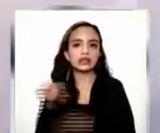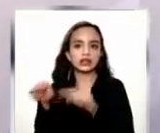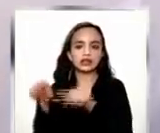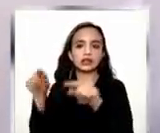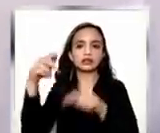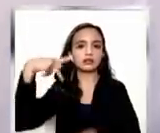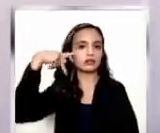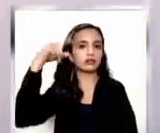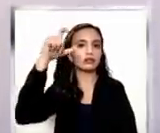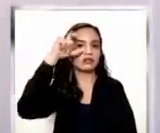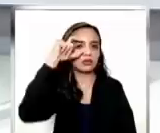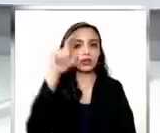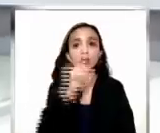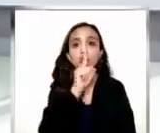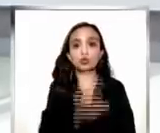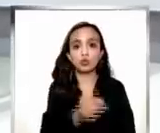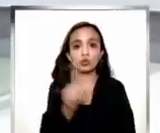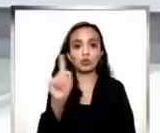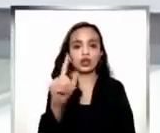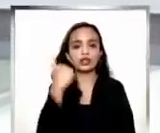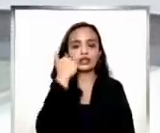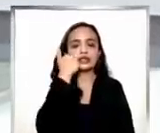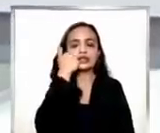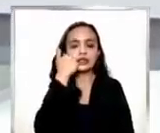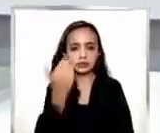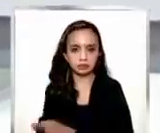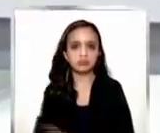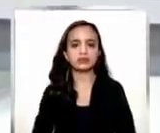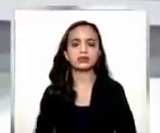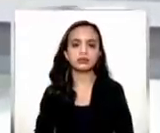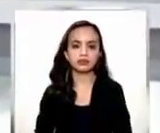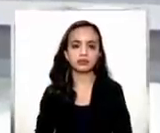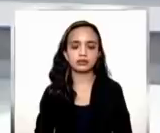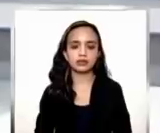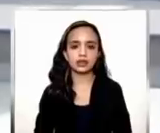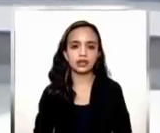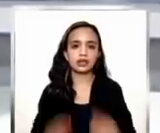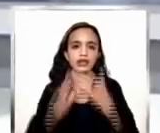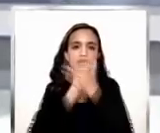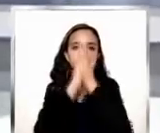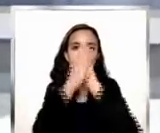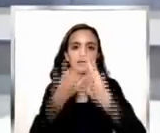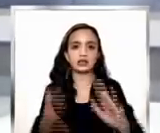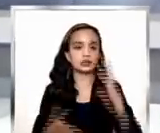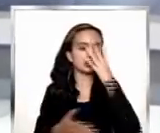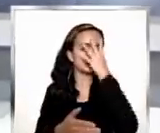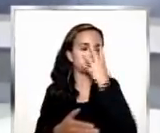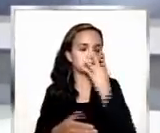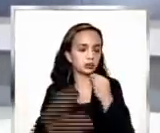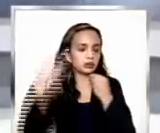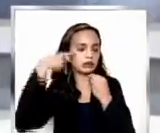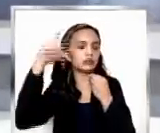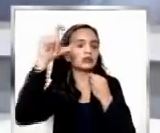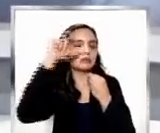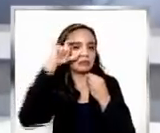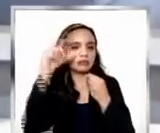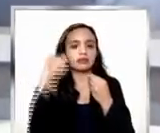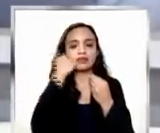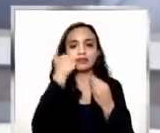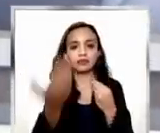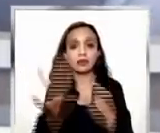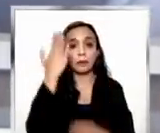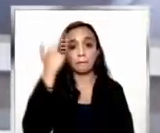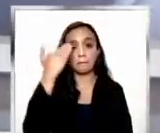kumpirmahin ang kanyang pagpanaw. Payapang pumanaw habang natutulog si Pinoy. Renal disease dahil sa kanyang